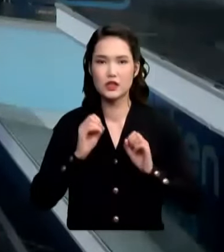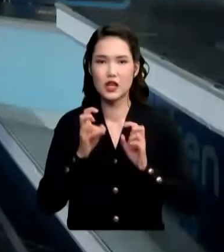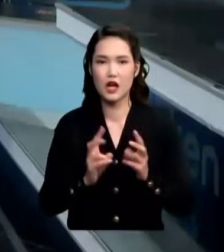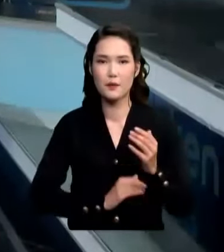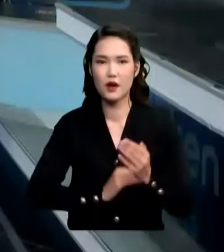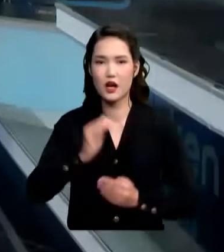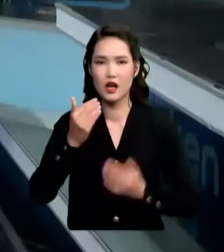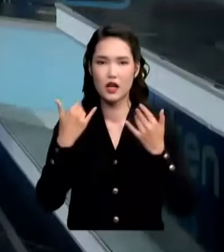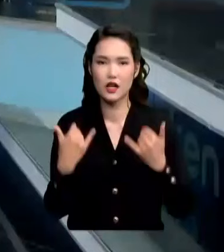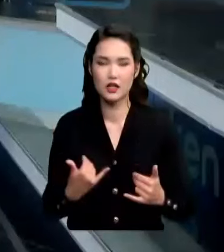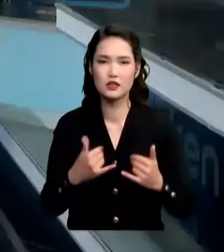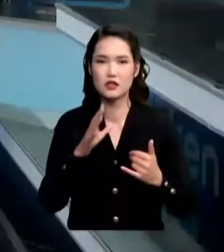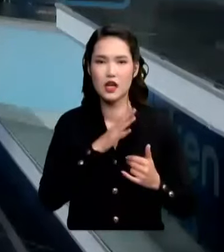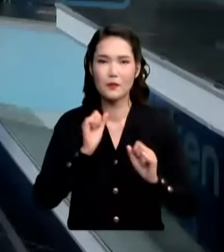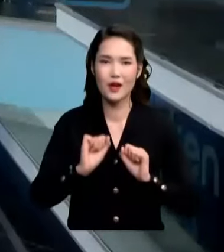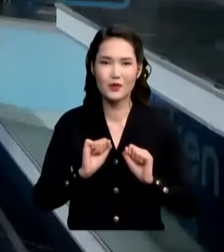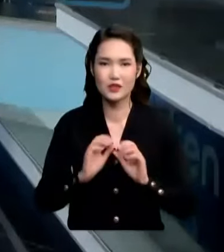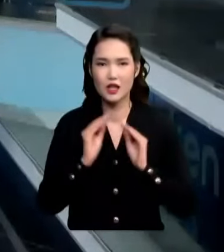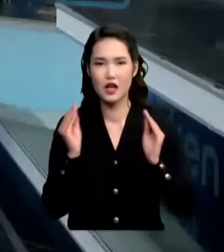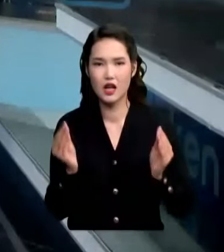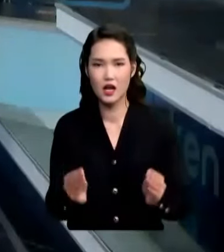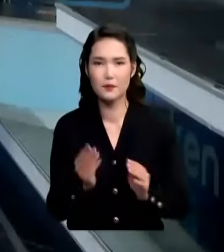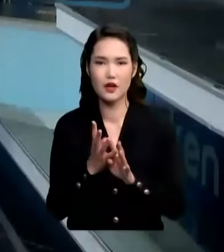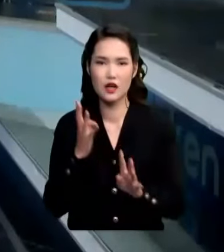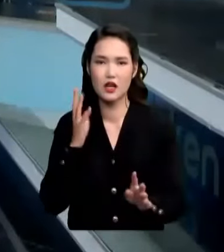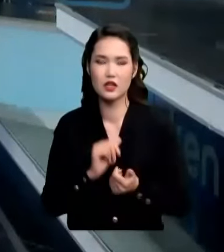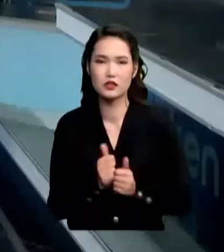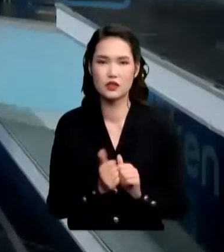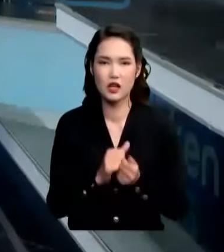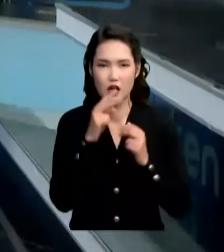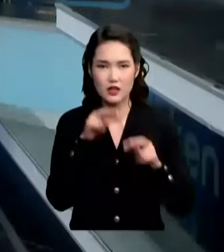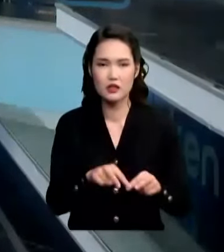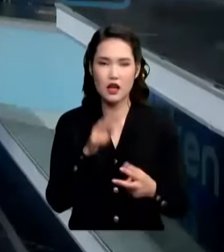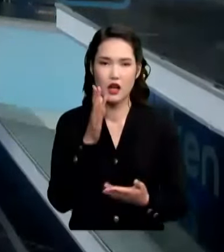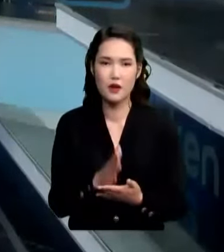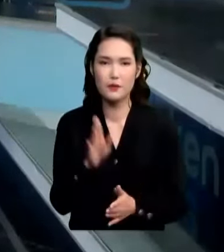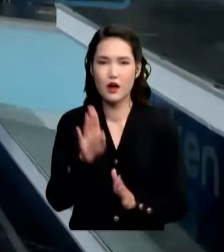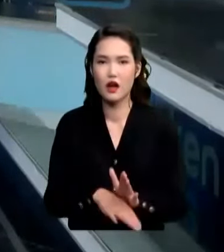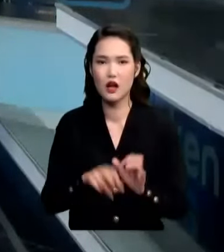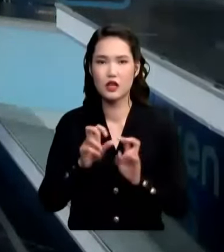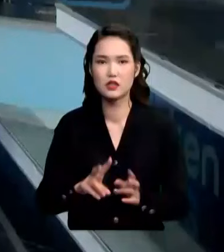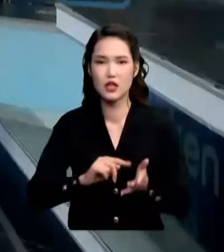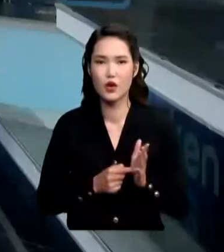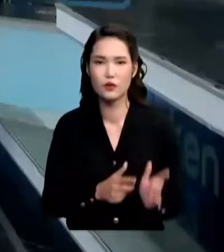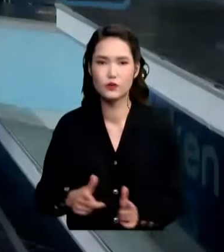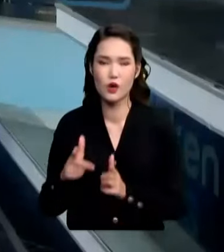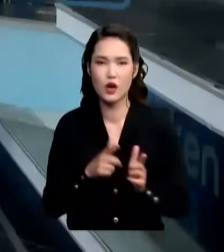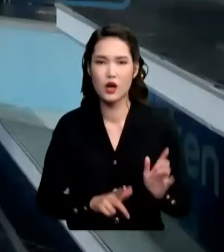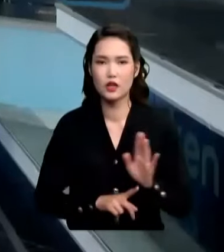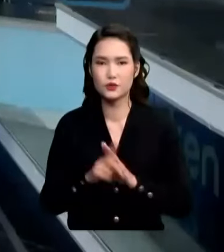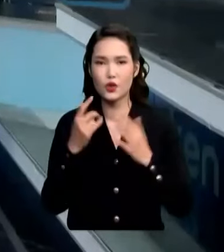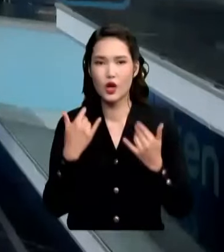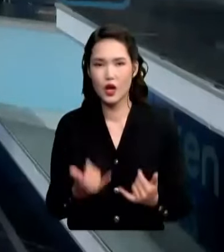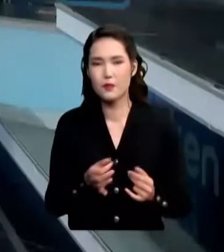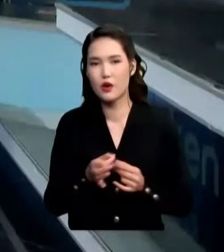асты. Қазір облыс бойынша бөгеттердің маңында кезекшілік қойылып, ахуал бақылауда тұр. Эвакуациялық пункттер әзірленіп жатыр.